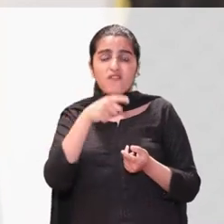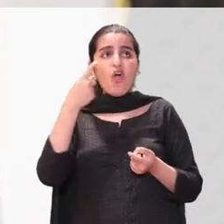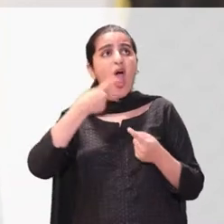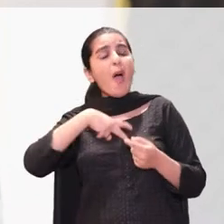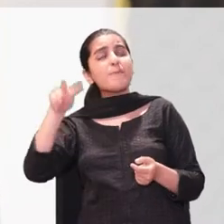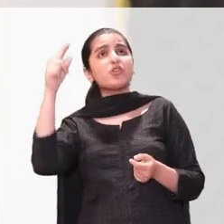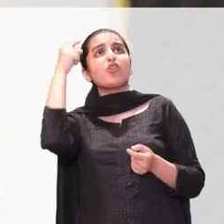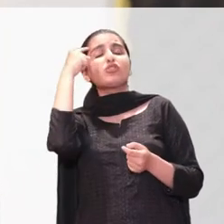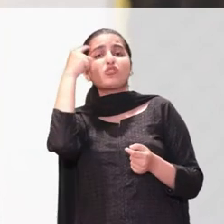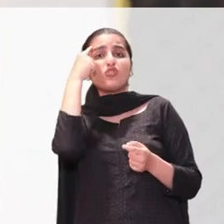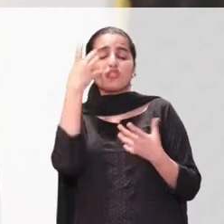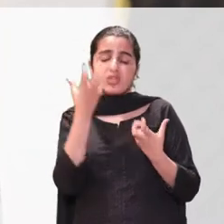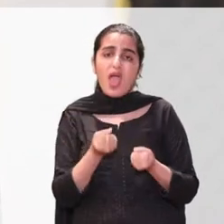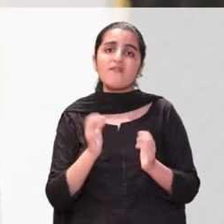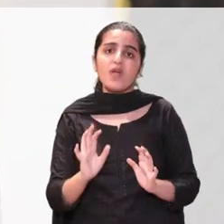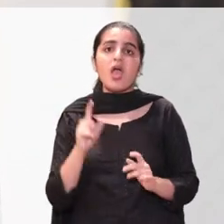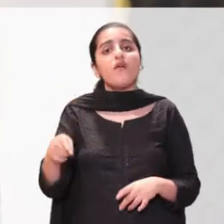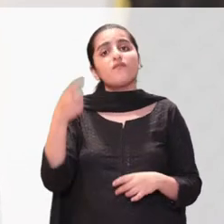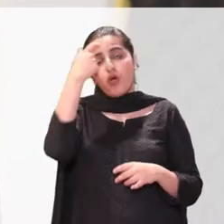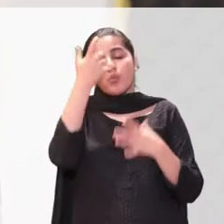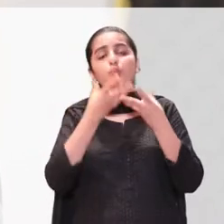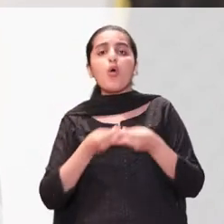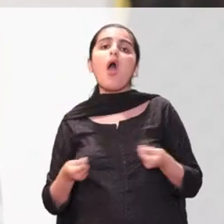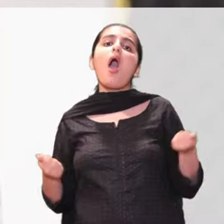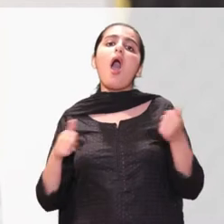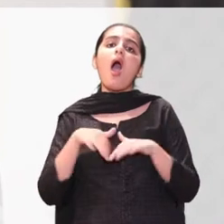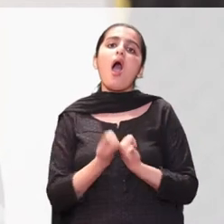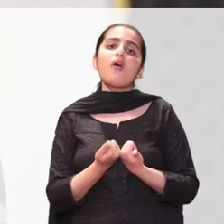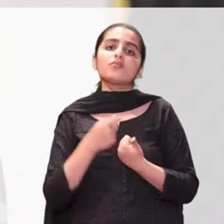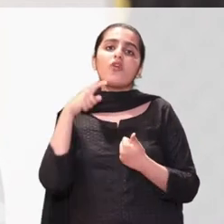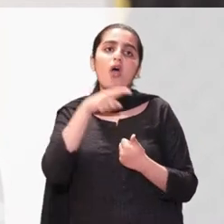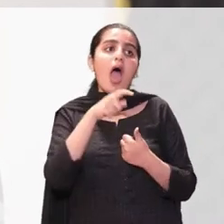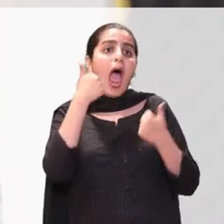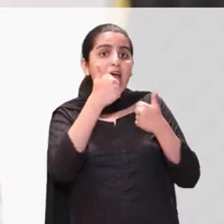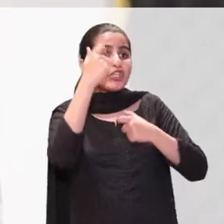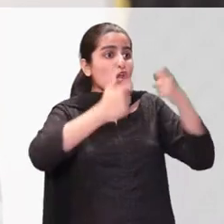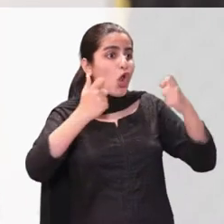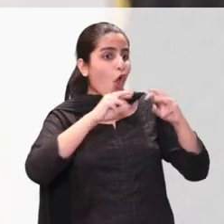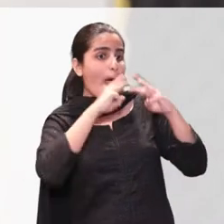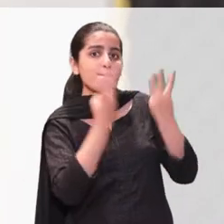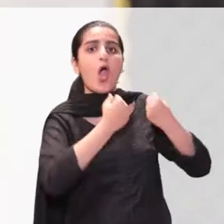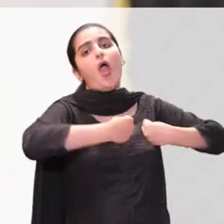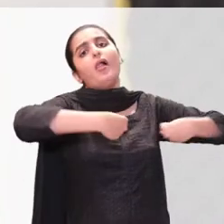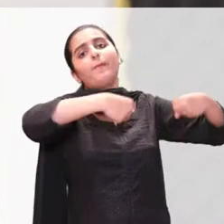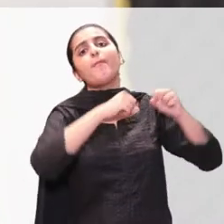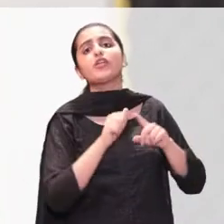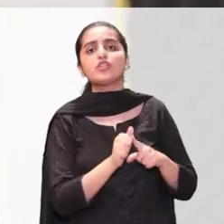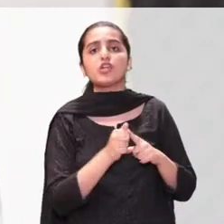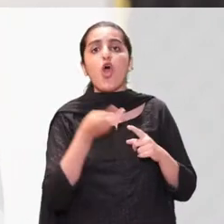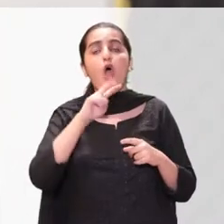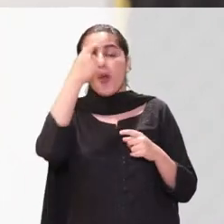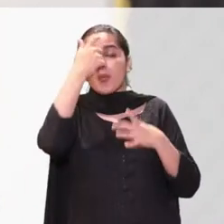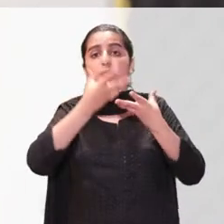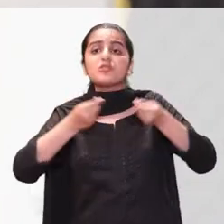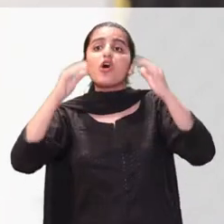आपके सबकांशियस में रहती हैं डीटॉक्स करने का पर बेहतरीन तरीका यह है कि आप एक अच्छे हल्दीघाटी में बैठ जाएं और यह फैसला